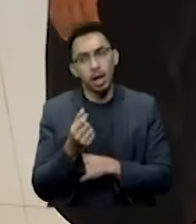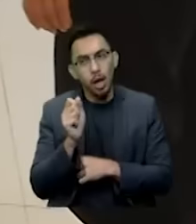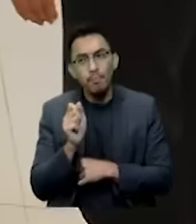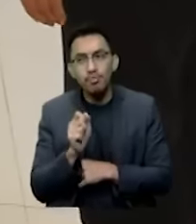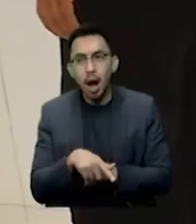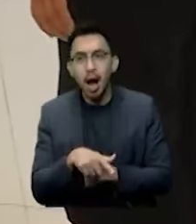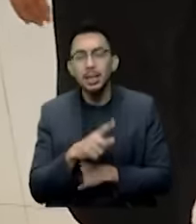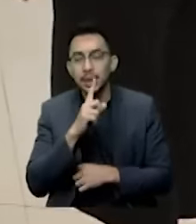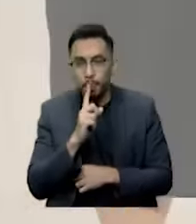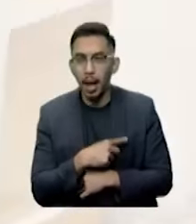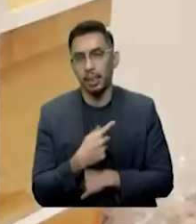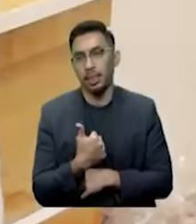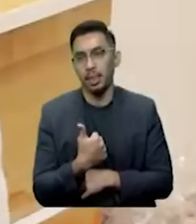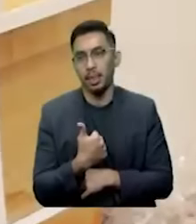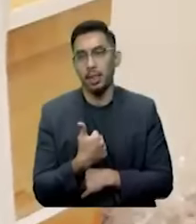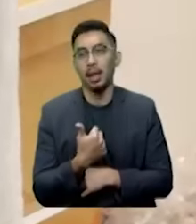cepat dapat barangnya.